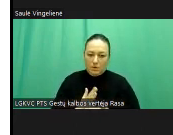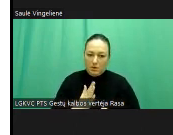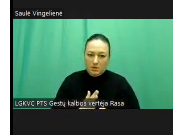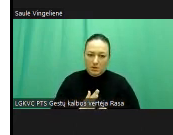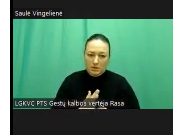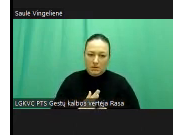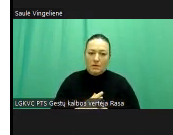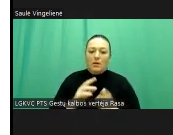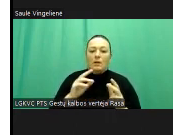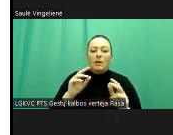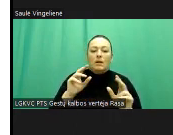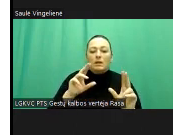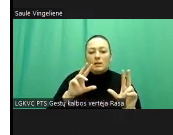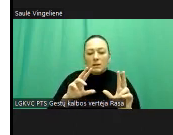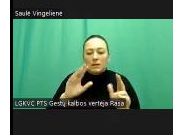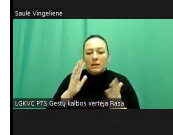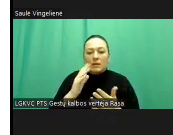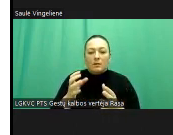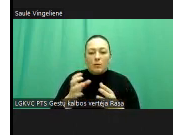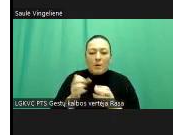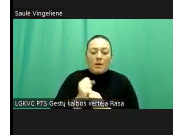į sėkmingą, tarp